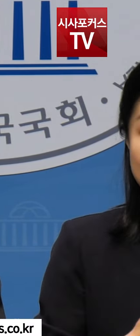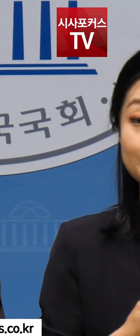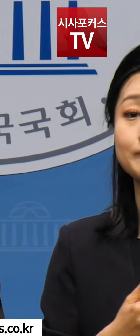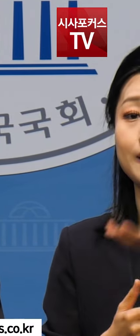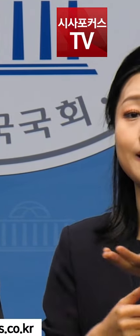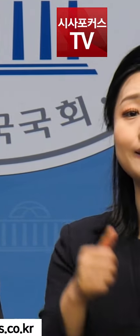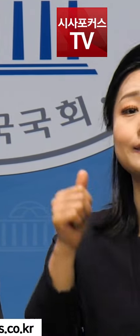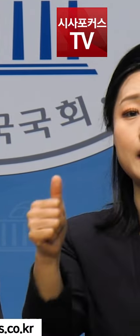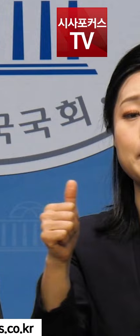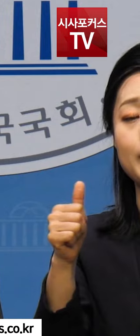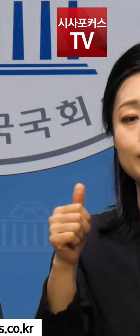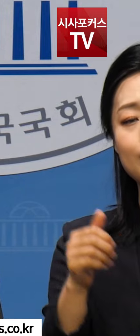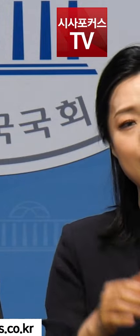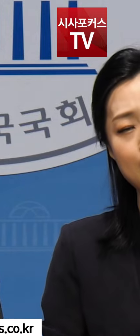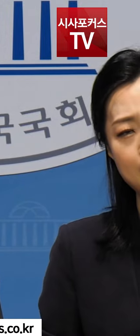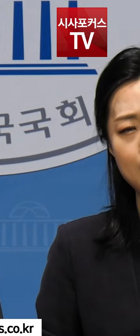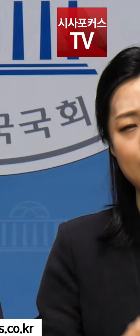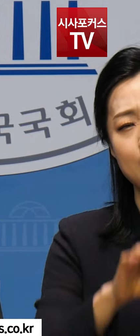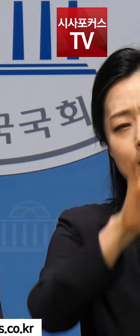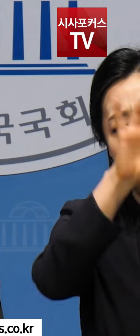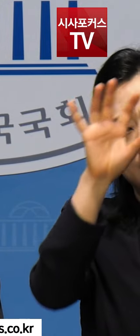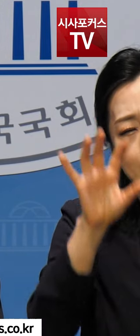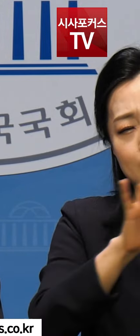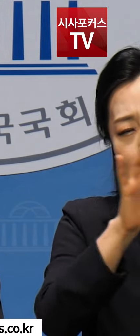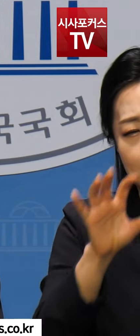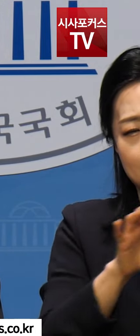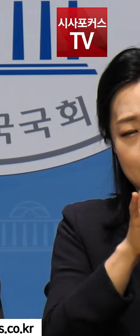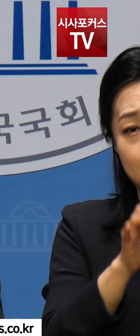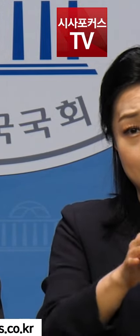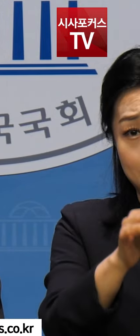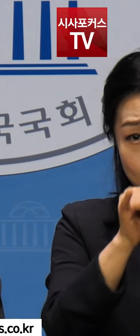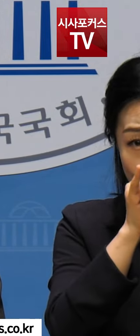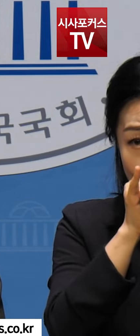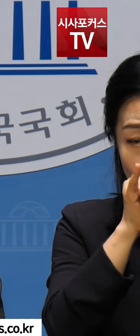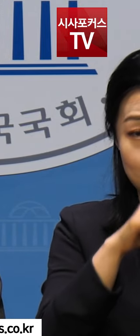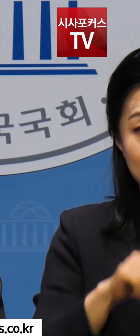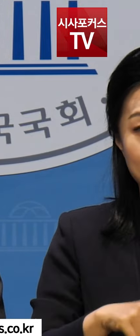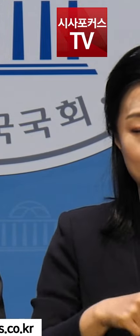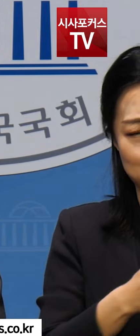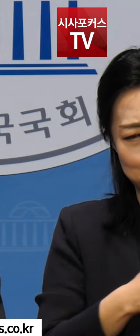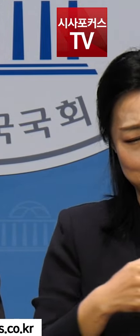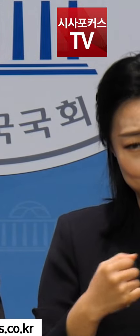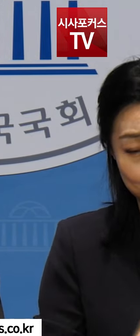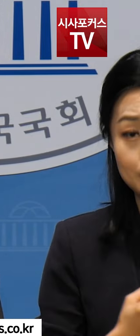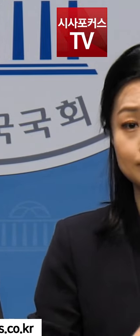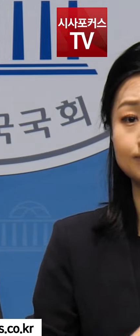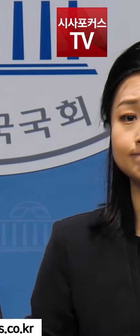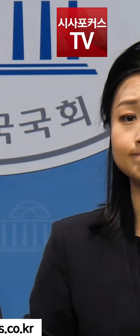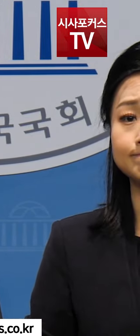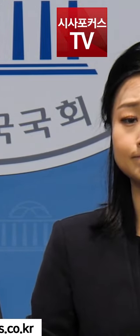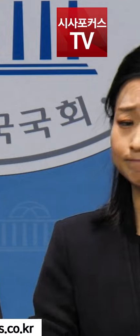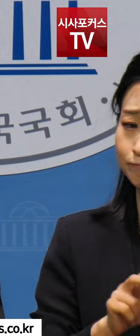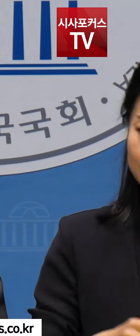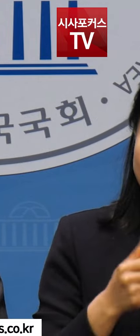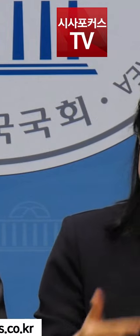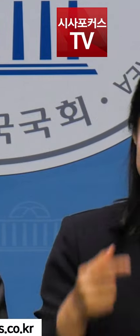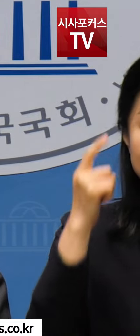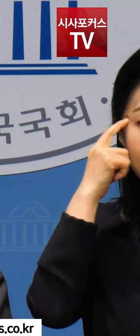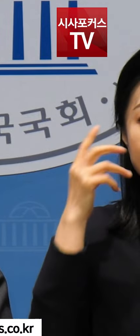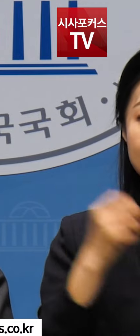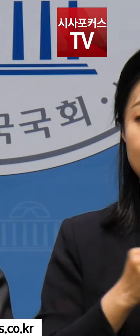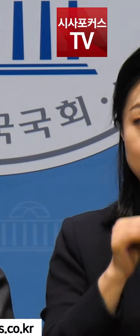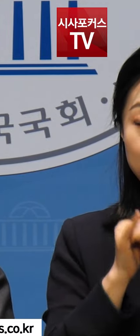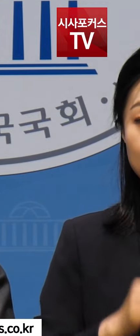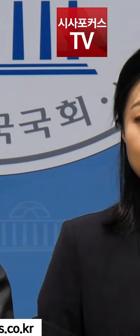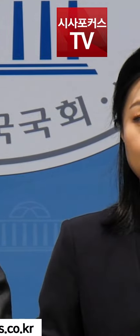재판이 이루어지는 이런 일들이 계속해서 반복되고 있는 것에 대해서 대단히 저희는 문제가 있다라는 생각을